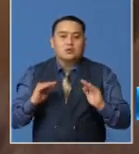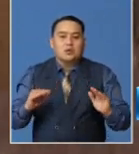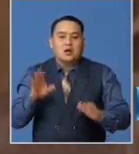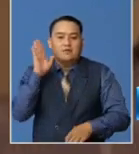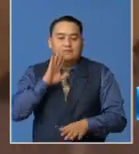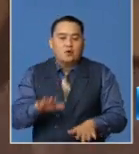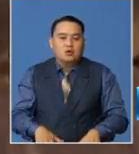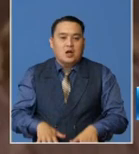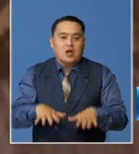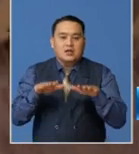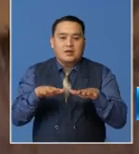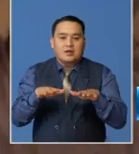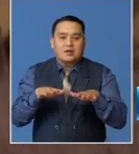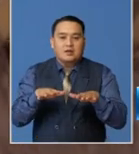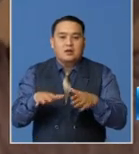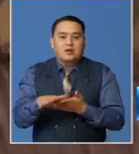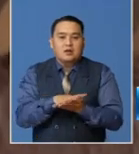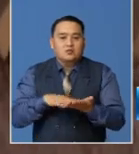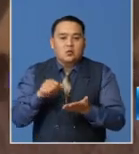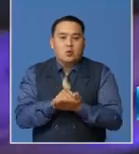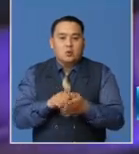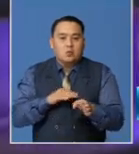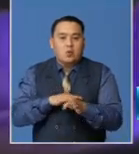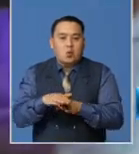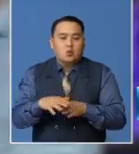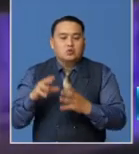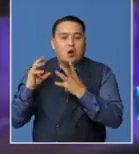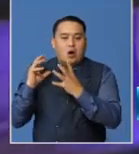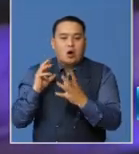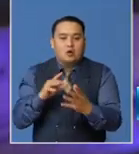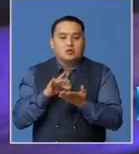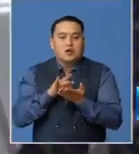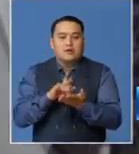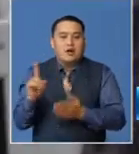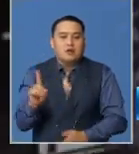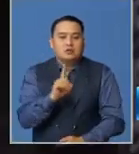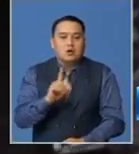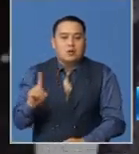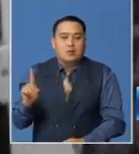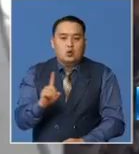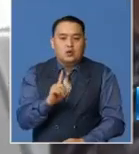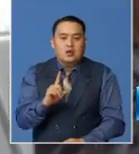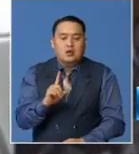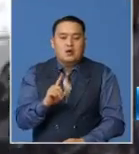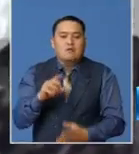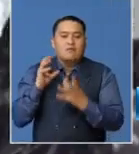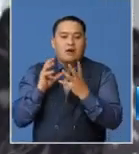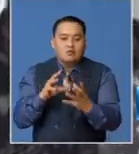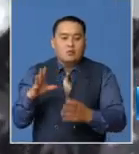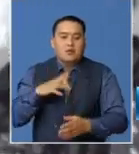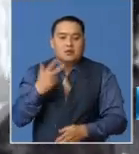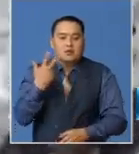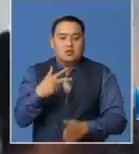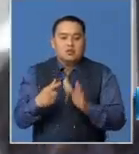наводнения в юар да ней поток смыл автобус с детьми ехавший мина школьную экскурсию в районе мертвого моря в автобусе находилось